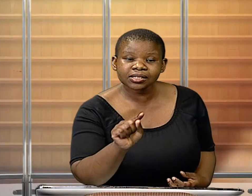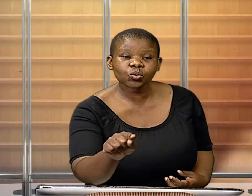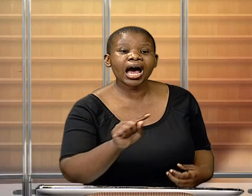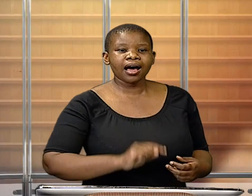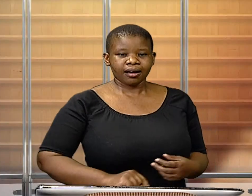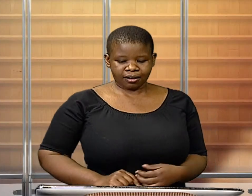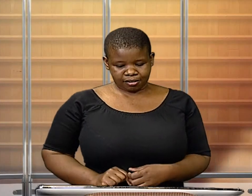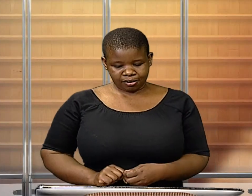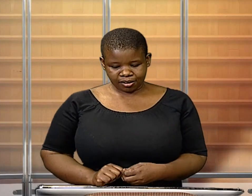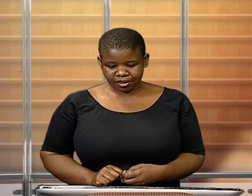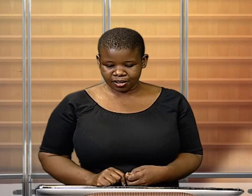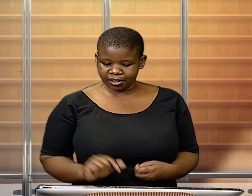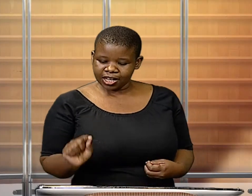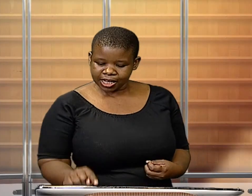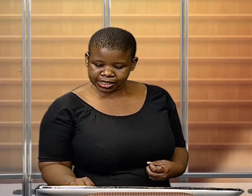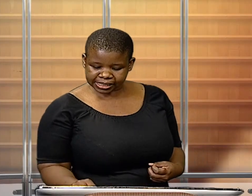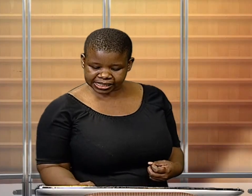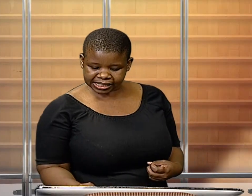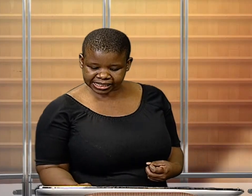Yoliswa.